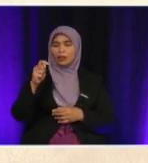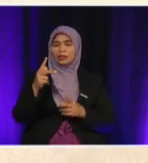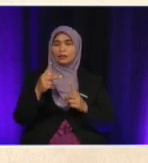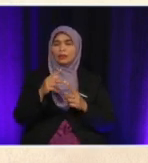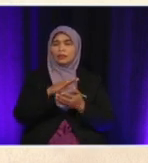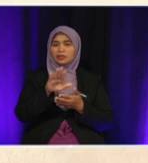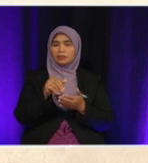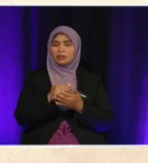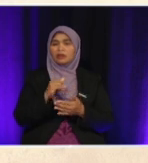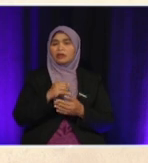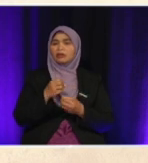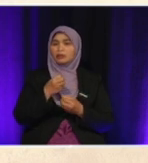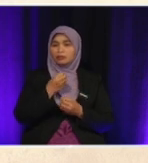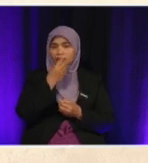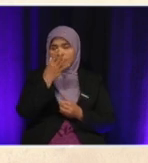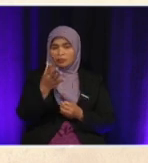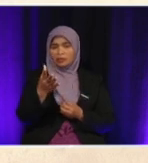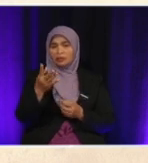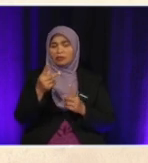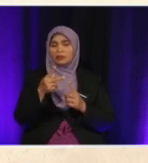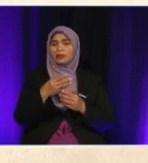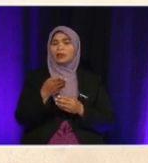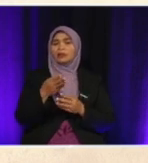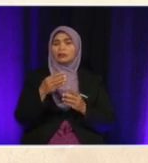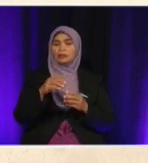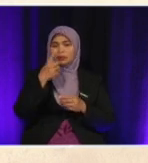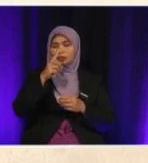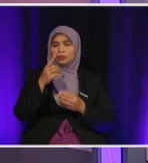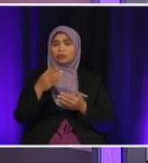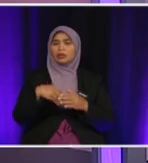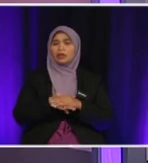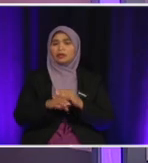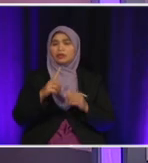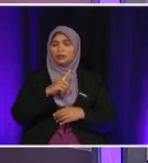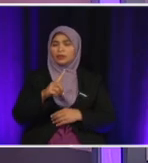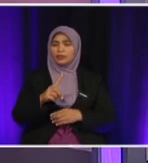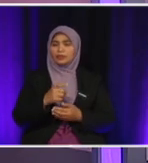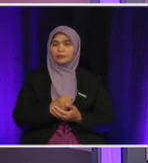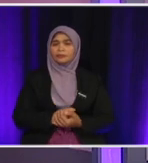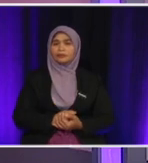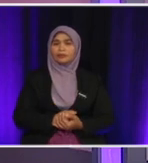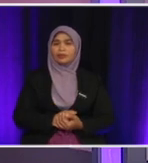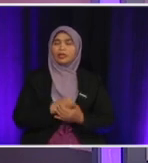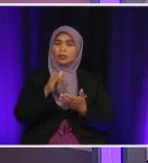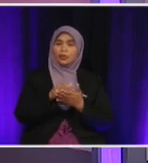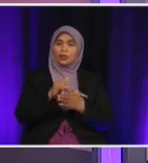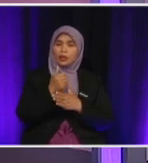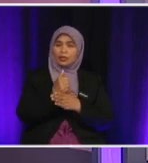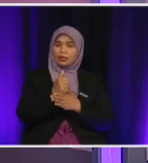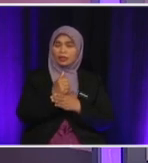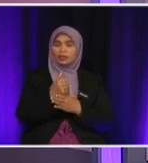menyuruh kamu supaya memeluk Islam dan menjadi seorang muslim ah Ya murid-murid itulah antara